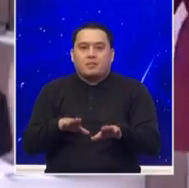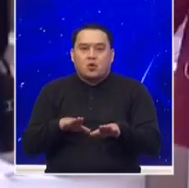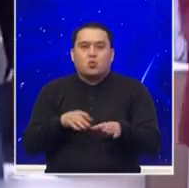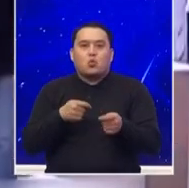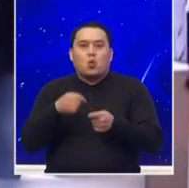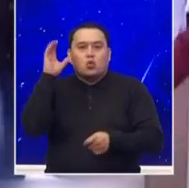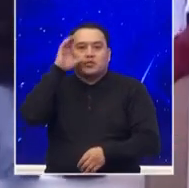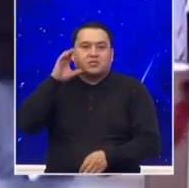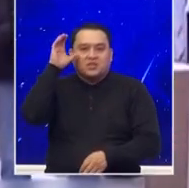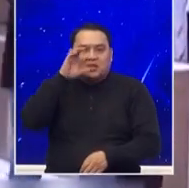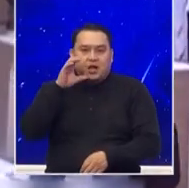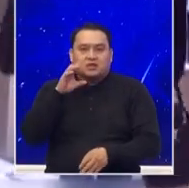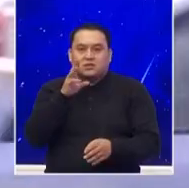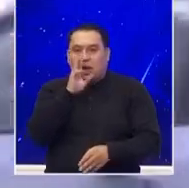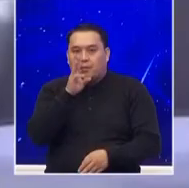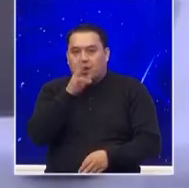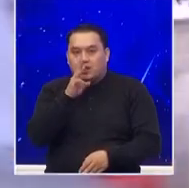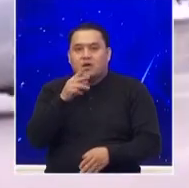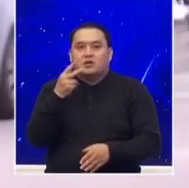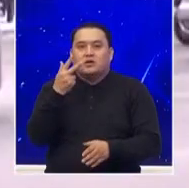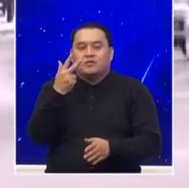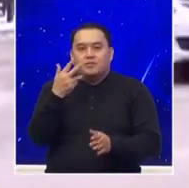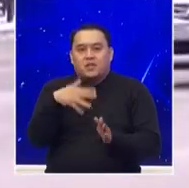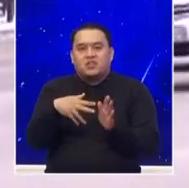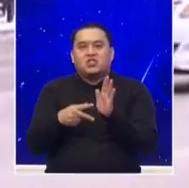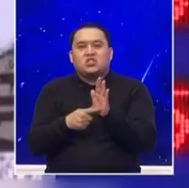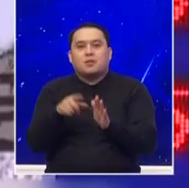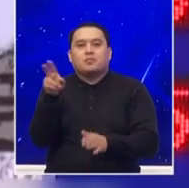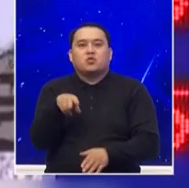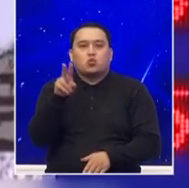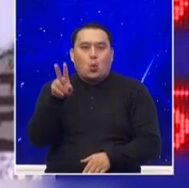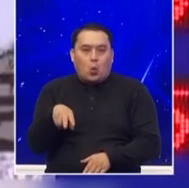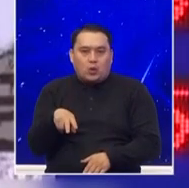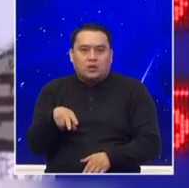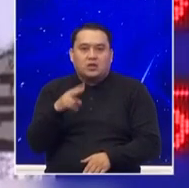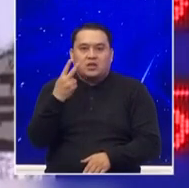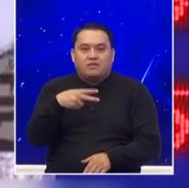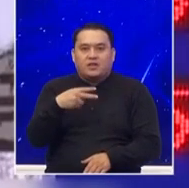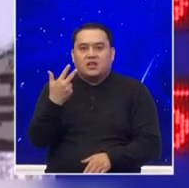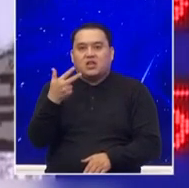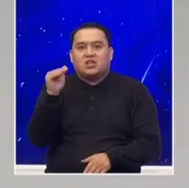возглавил Узбекистан, где минимальная зарплата установлена на уровне 57 долларов, что в тенге